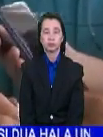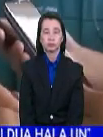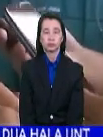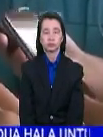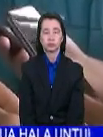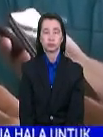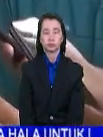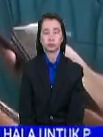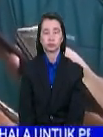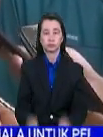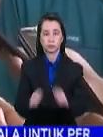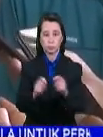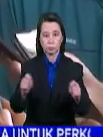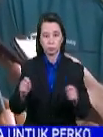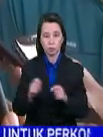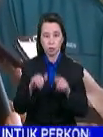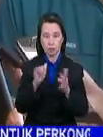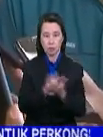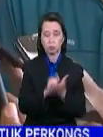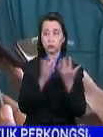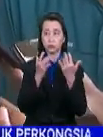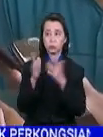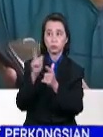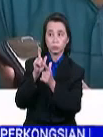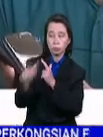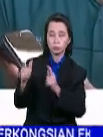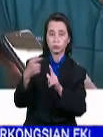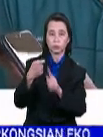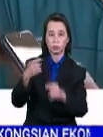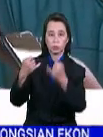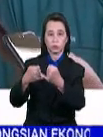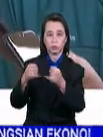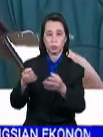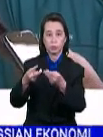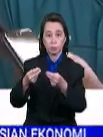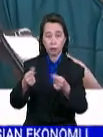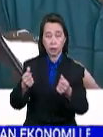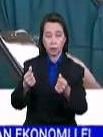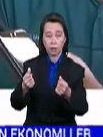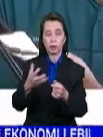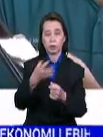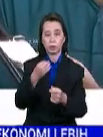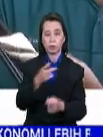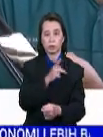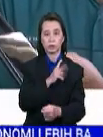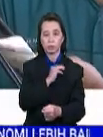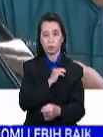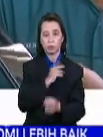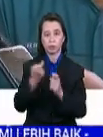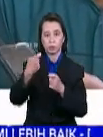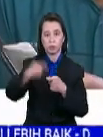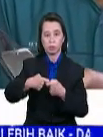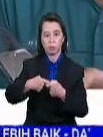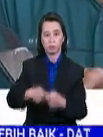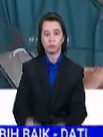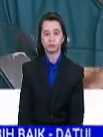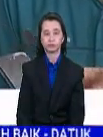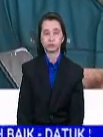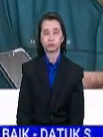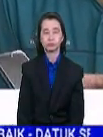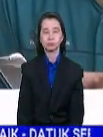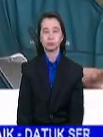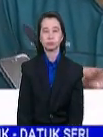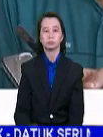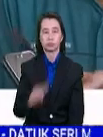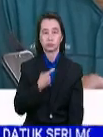katanya tanpa dibayar itu masih menunggu kelulusan daripada jabatan tanah dan strobe serta Kementerian berkaitan whttps